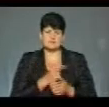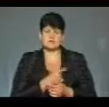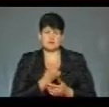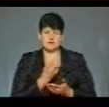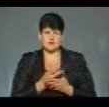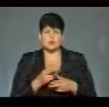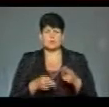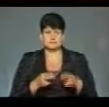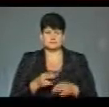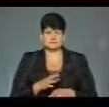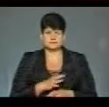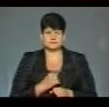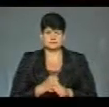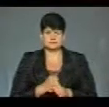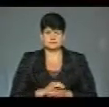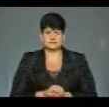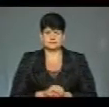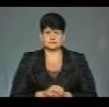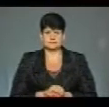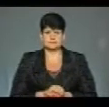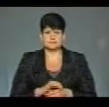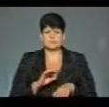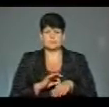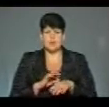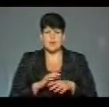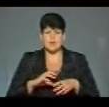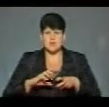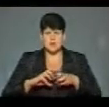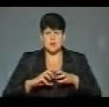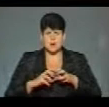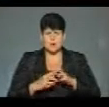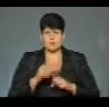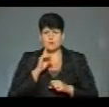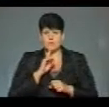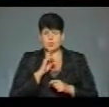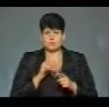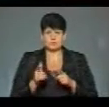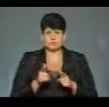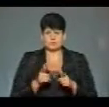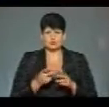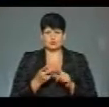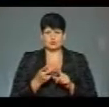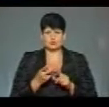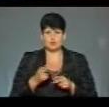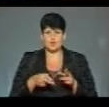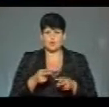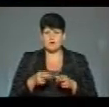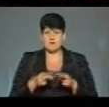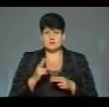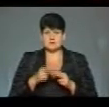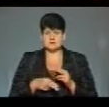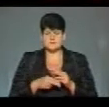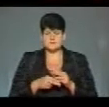Його прооперували. Болі, ломки. Поки так. Готуємося до другої операції,